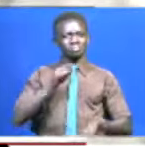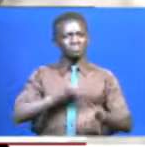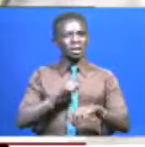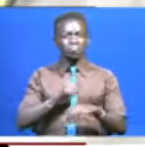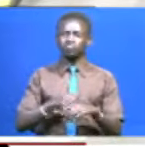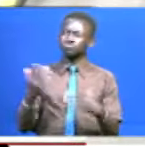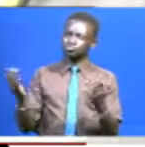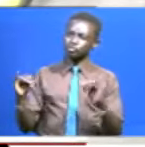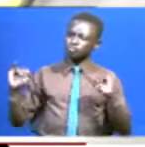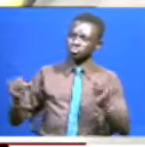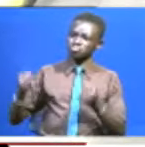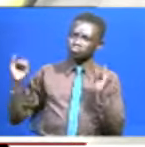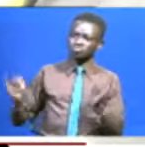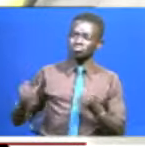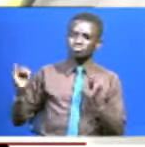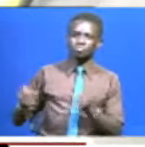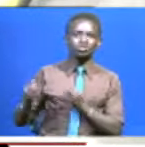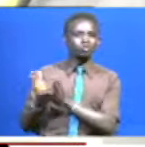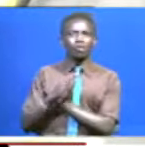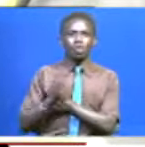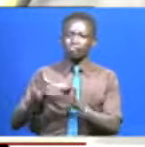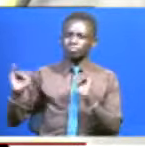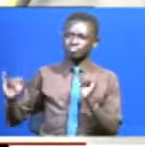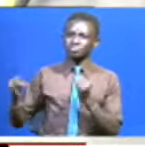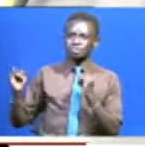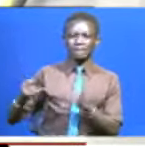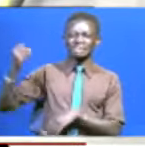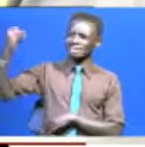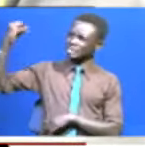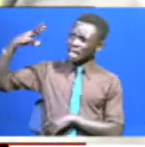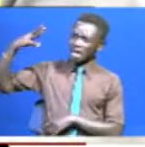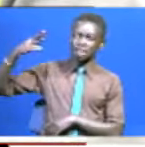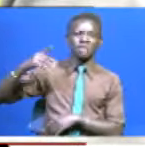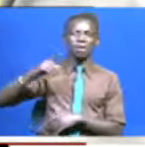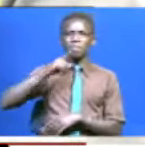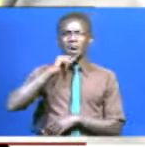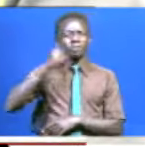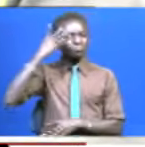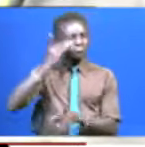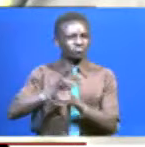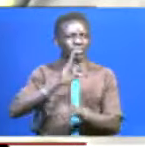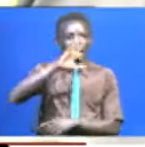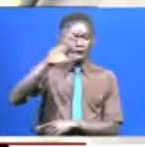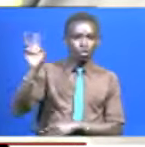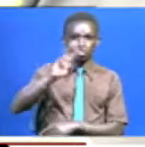yeye, sasa ilikuwa jua, alienda kwa kivuli kidogo. Sasa kwa kivuli